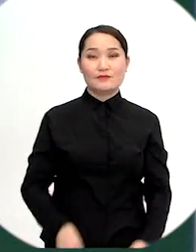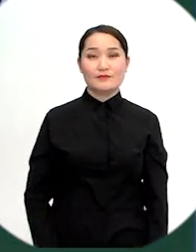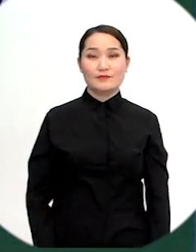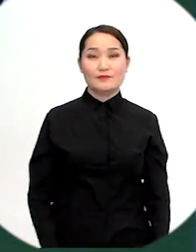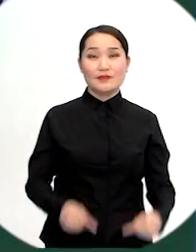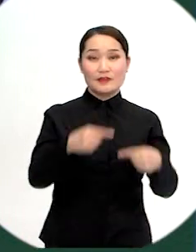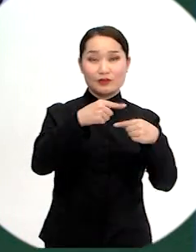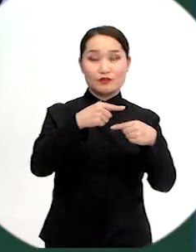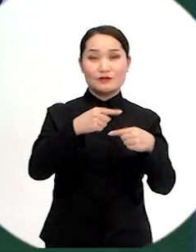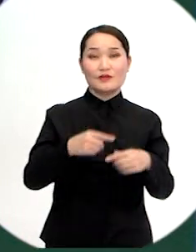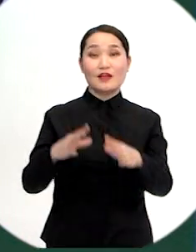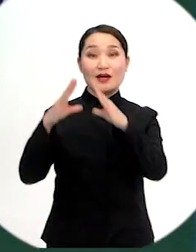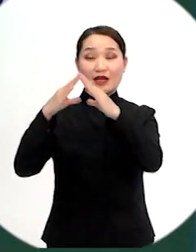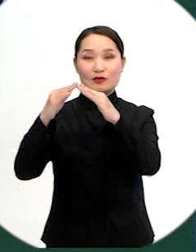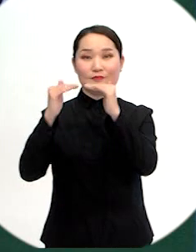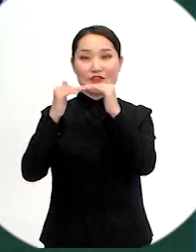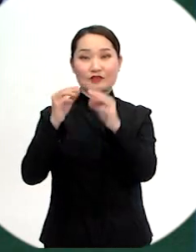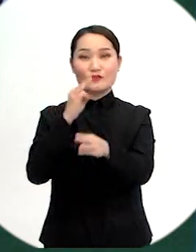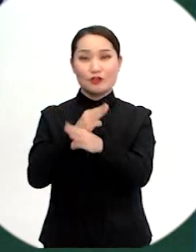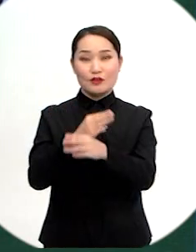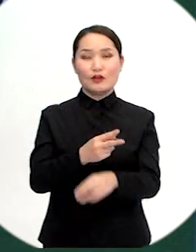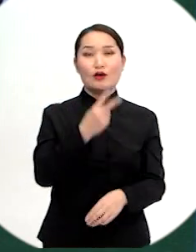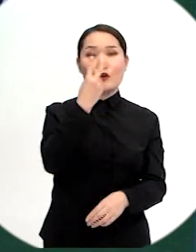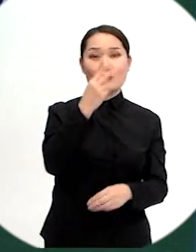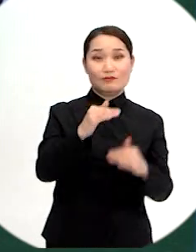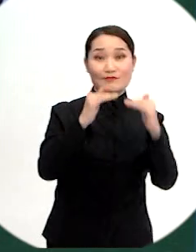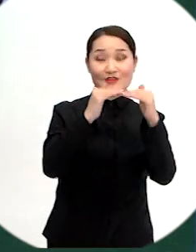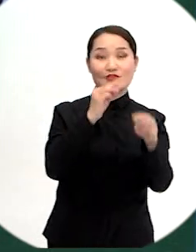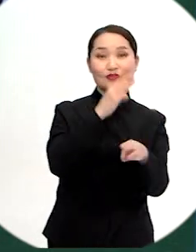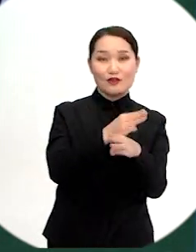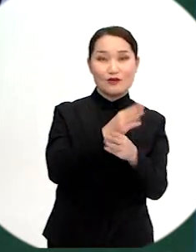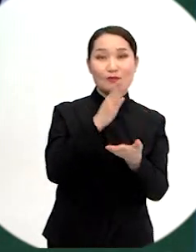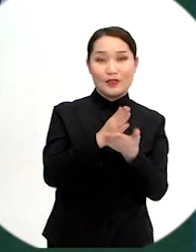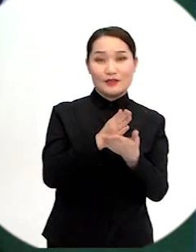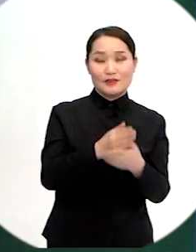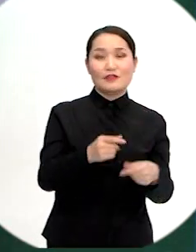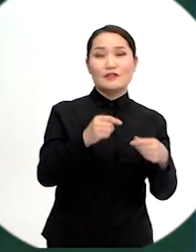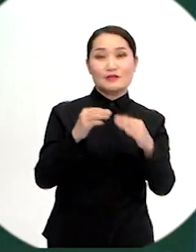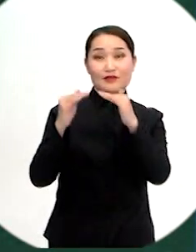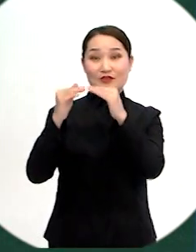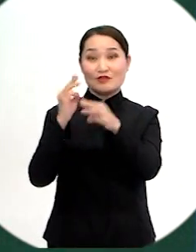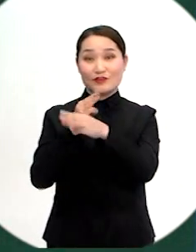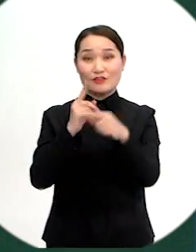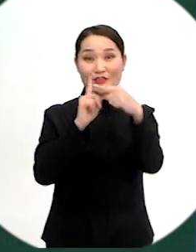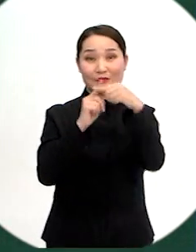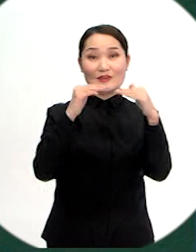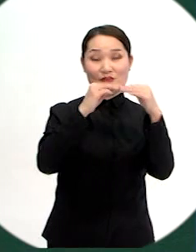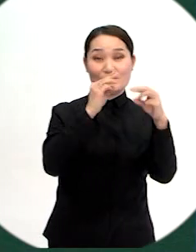10 тэгш тоо. 2 тэгш тоо. тэгш тоон дээр тэгш тоог